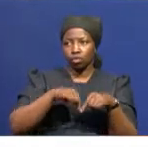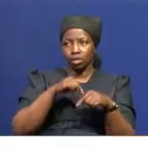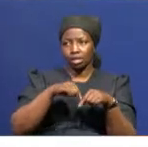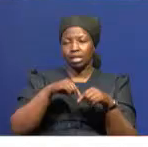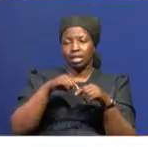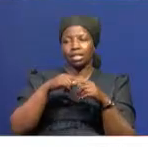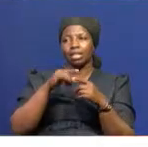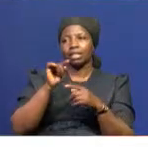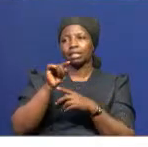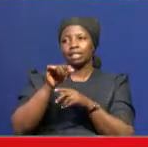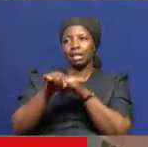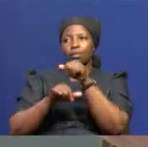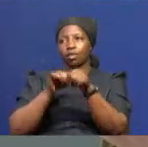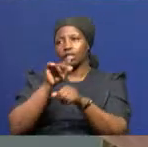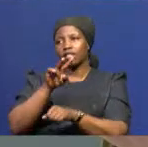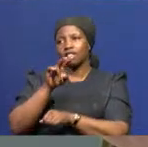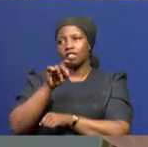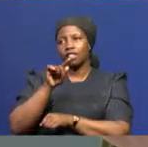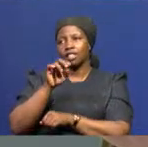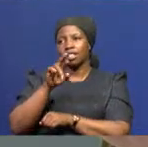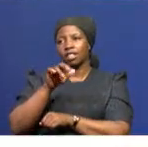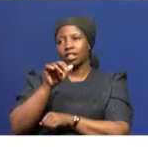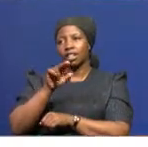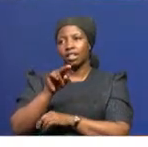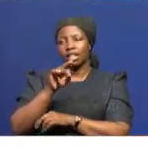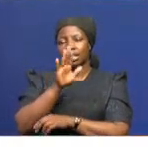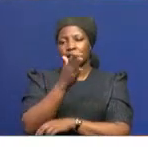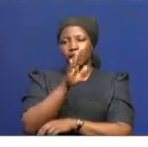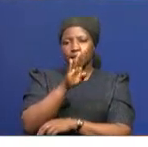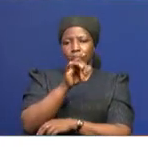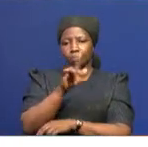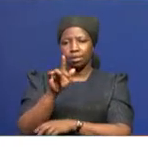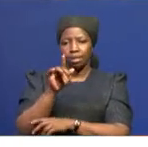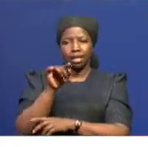Bill, nia yetu ni kuhakikisha kwamba through that Veterans Bill